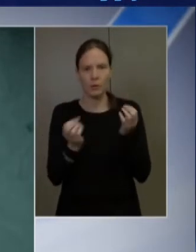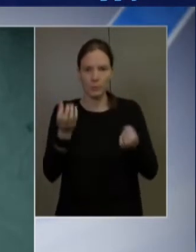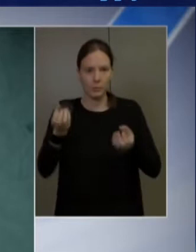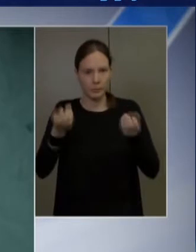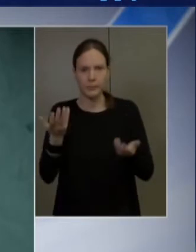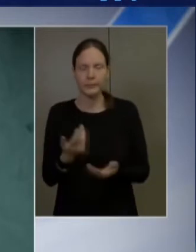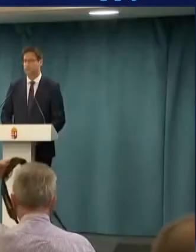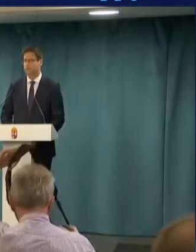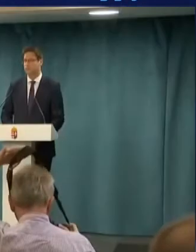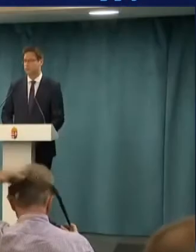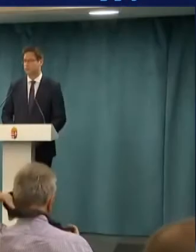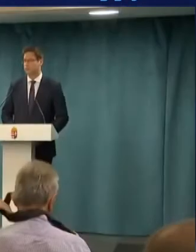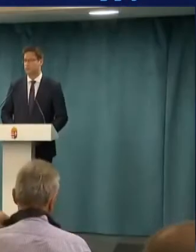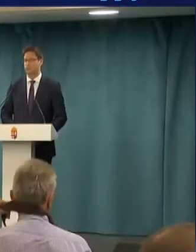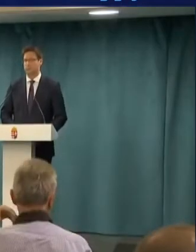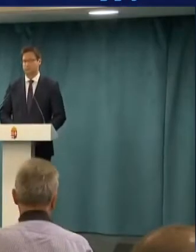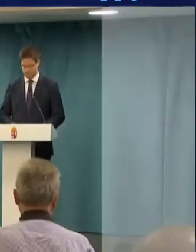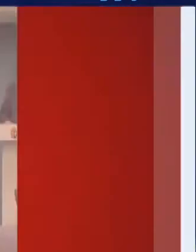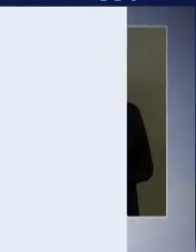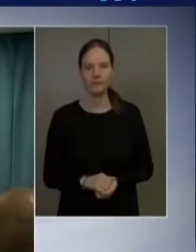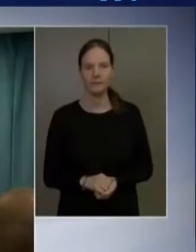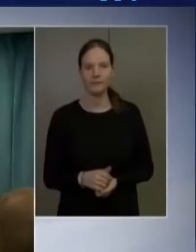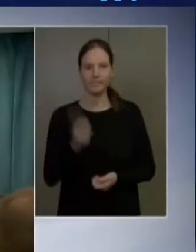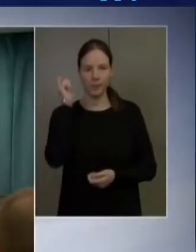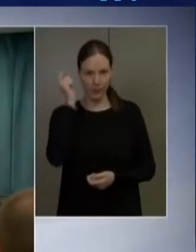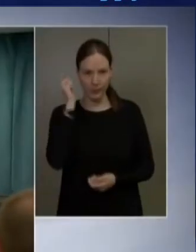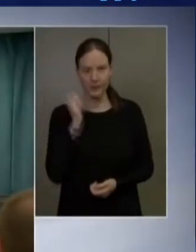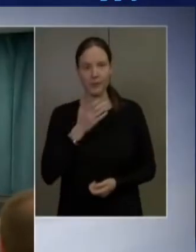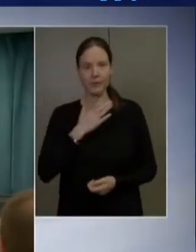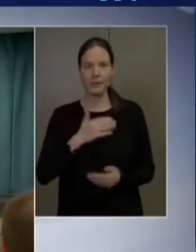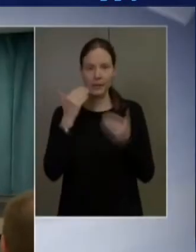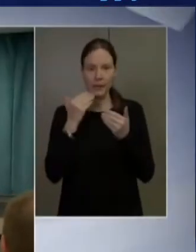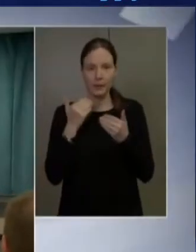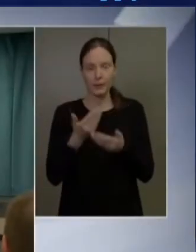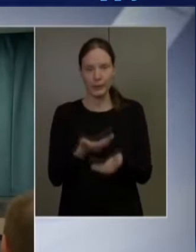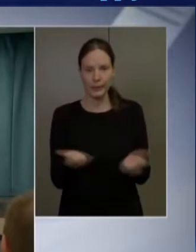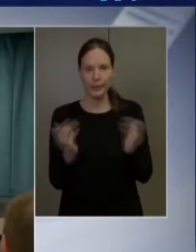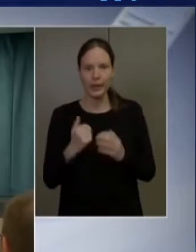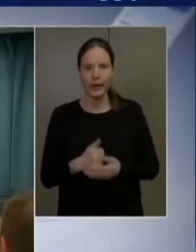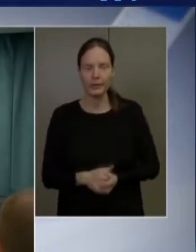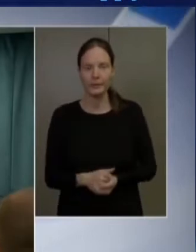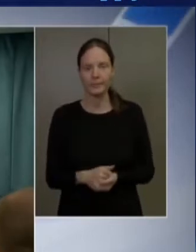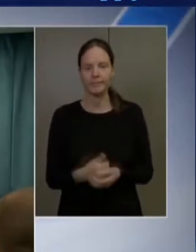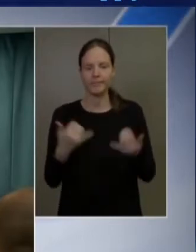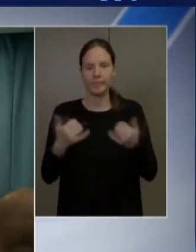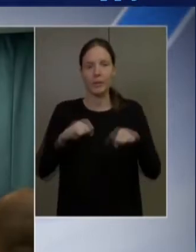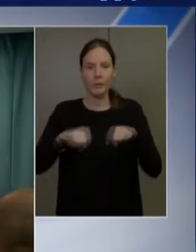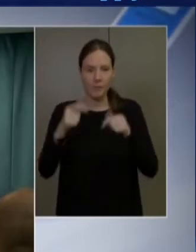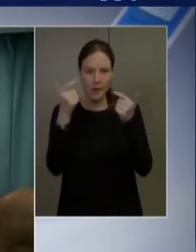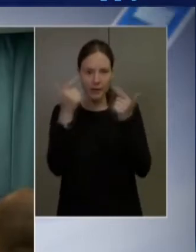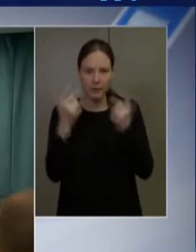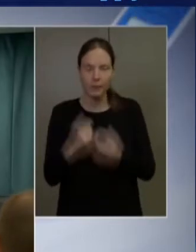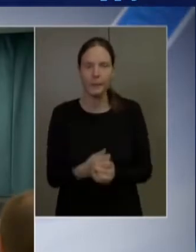elleni védekezés első szakasza. Más országokkal ellentétben el tudtuk kerülni a tömeges megbetegedéseket és a több